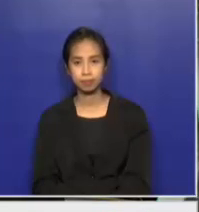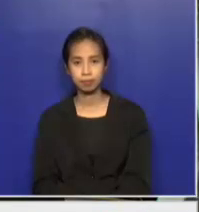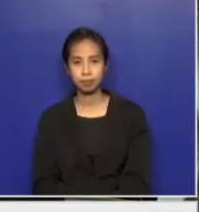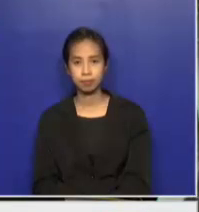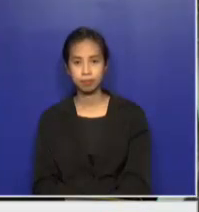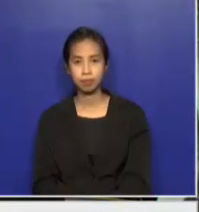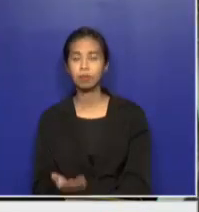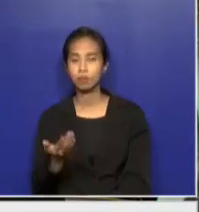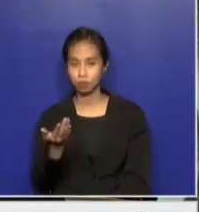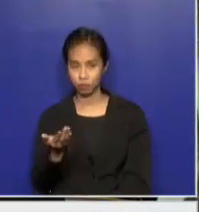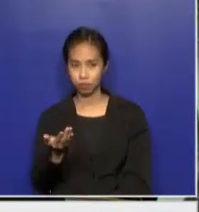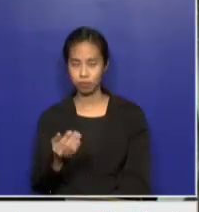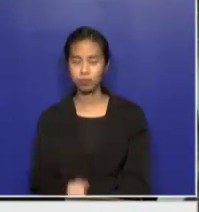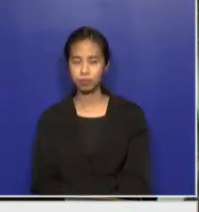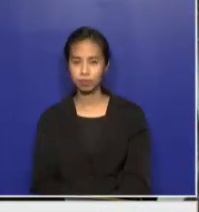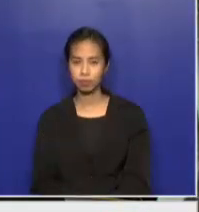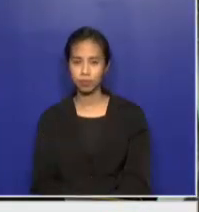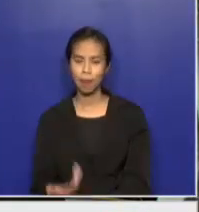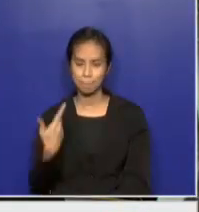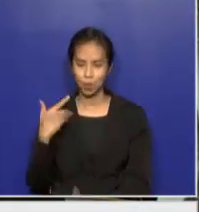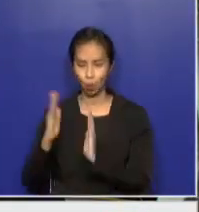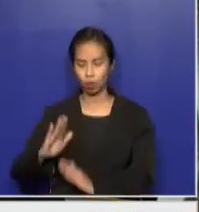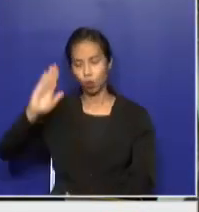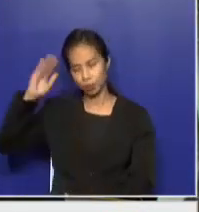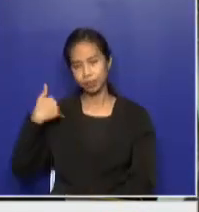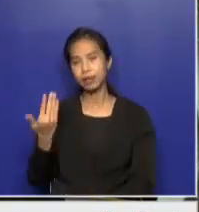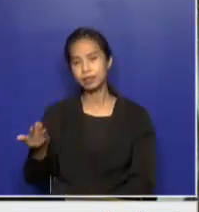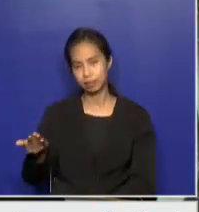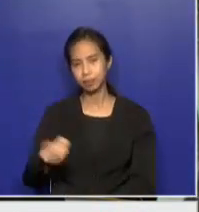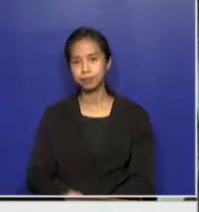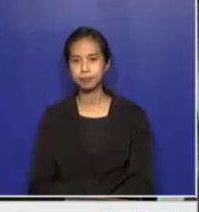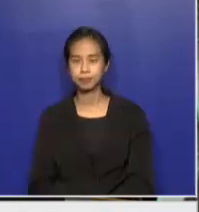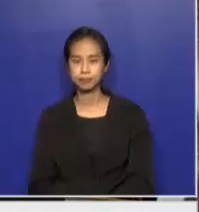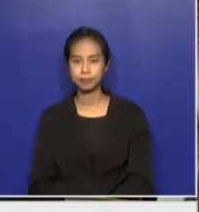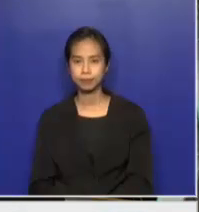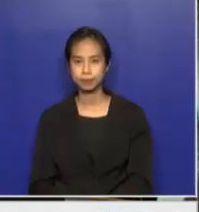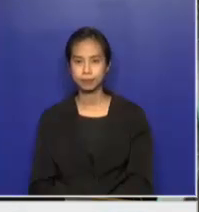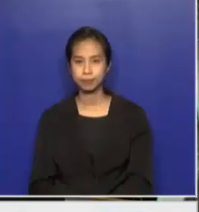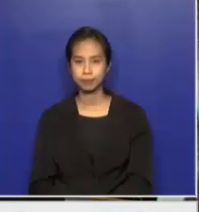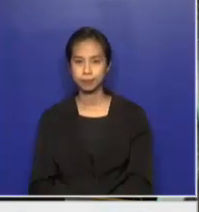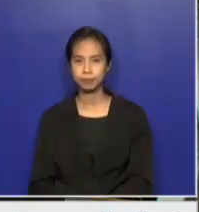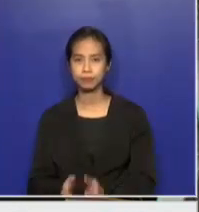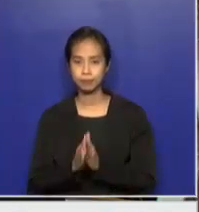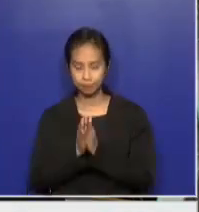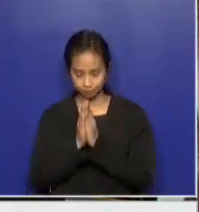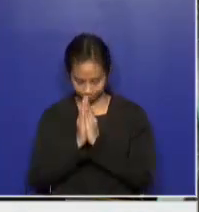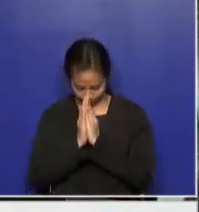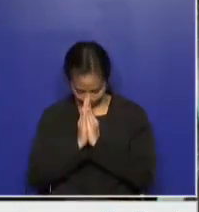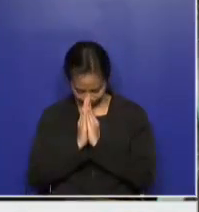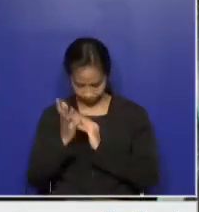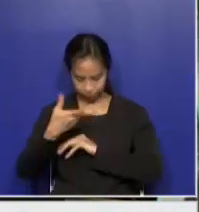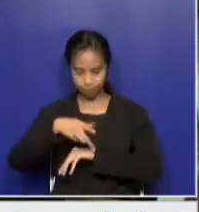นก็เชิญท่านนิยมเวชกามาก่อนครับท่านยกมือก่อนครับท่านนิยมยกมือก่อนครับ กราบเรียนท่านประธานสภาที่เคาร